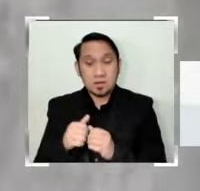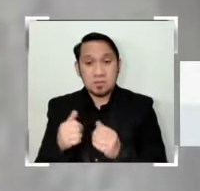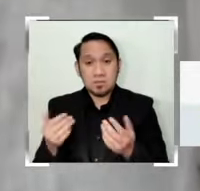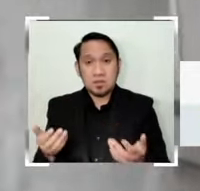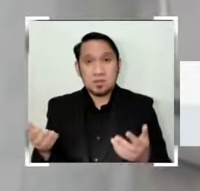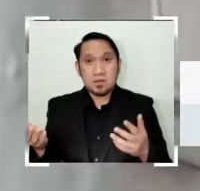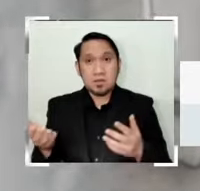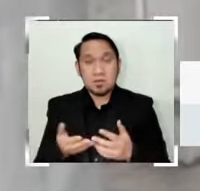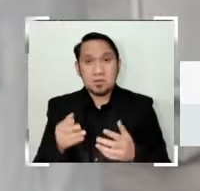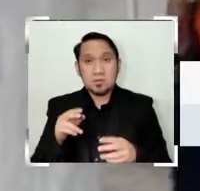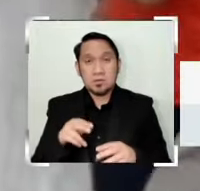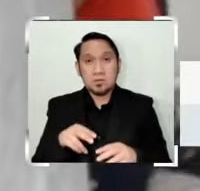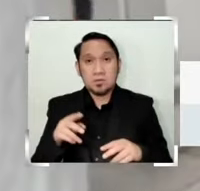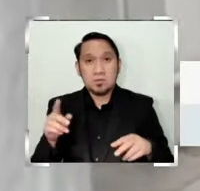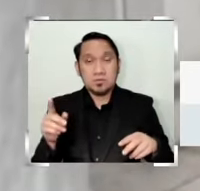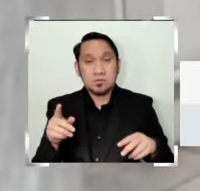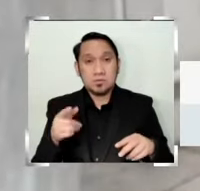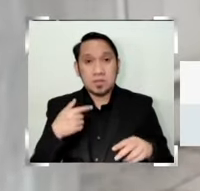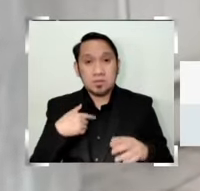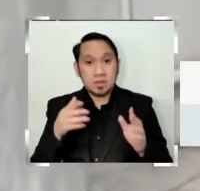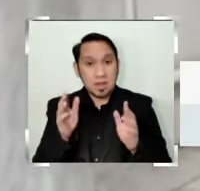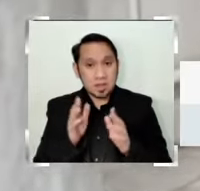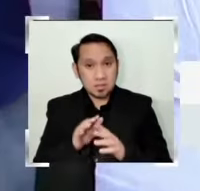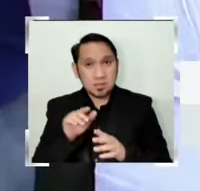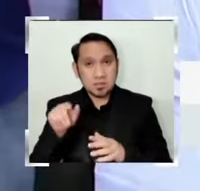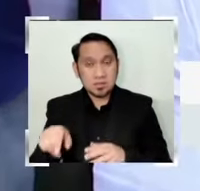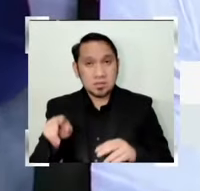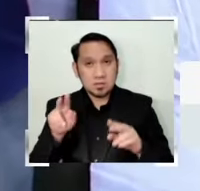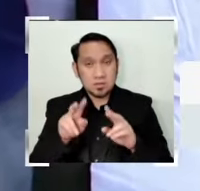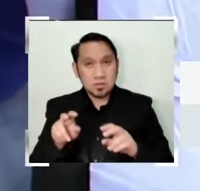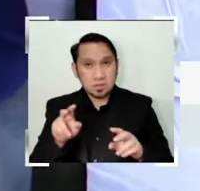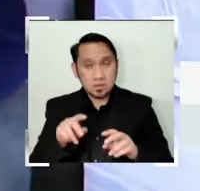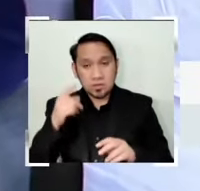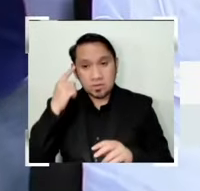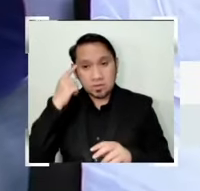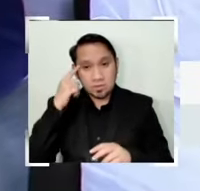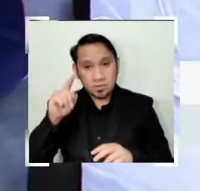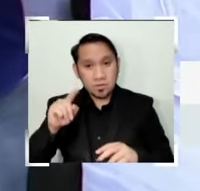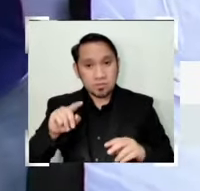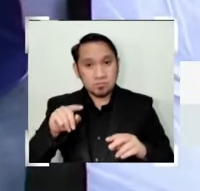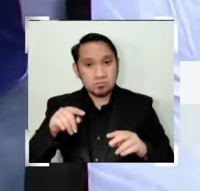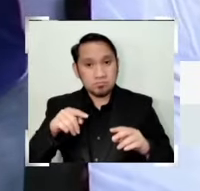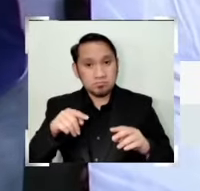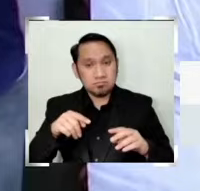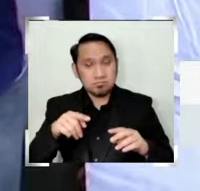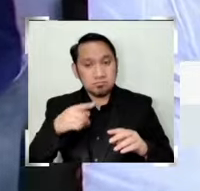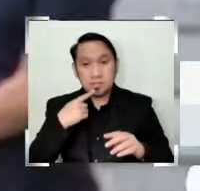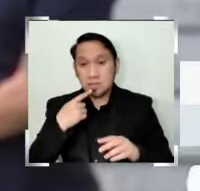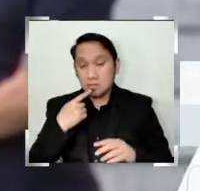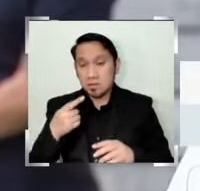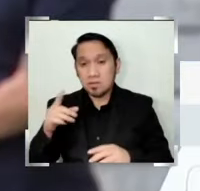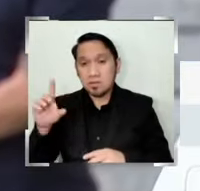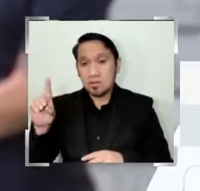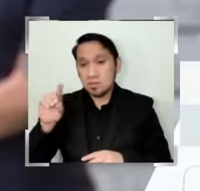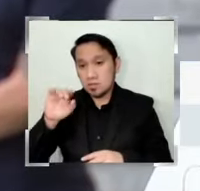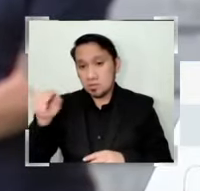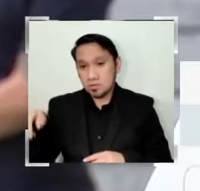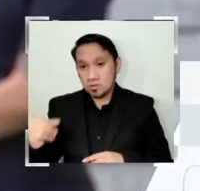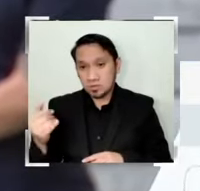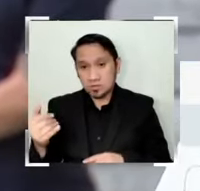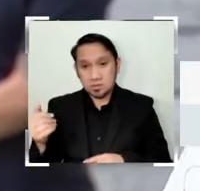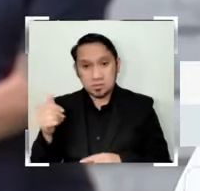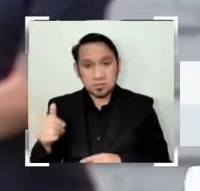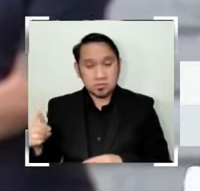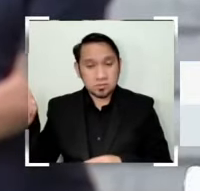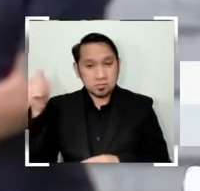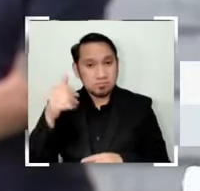sa naunang hiling na isa ilalim sila sa preliminary investigation. Ay kay Justice Secretary Jesus Crispin Remulla,